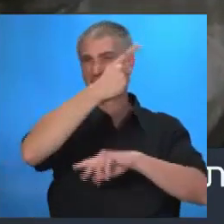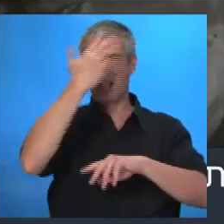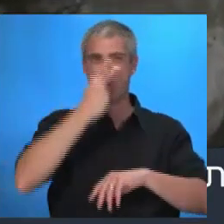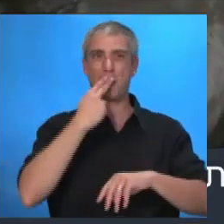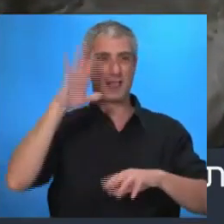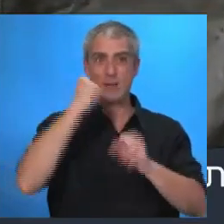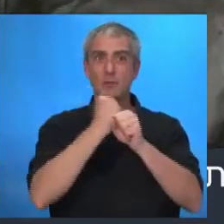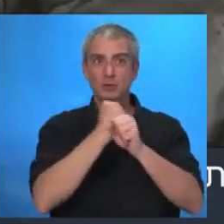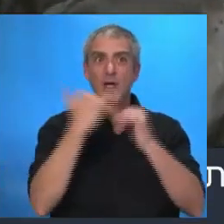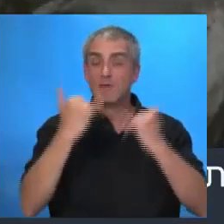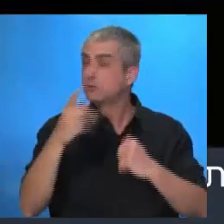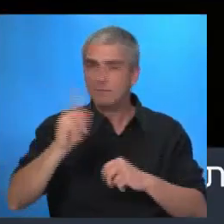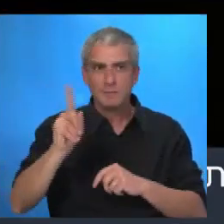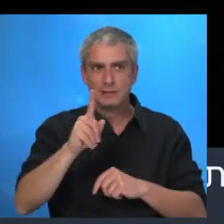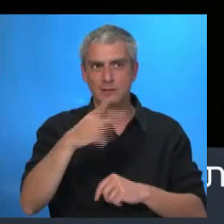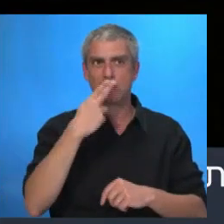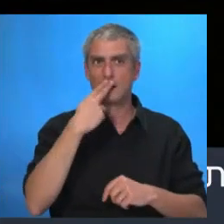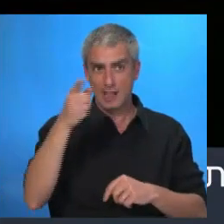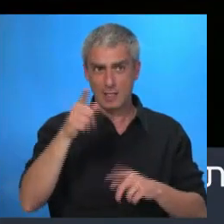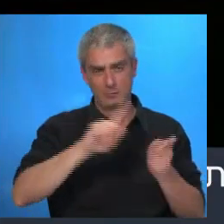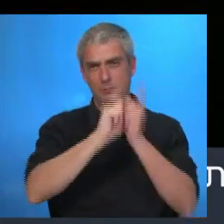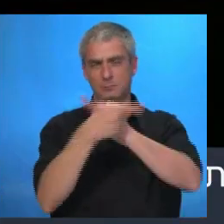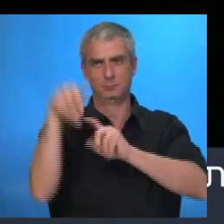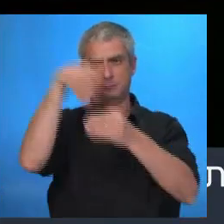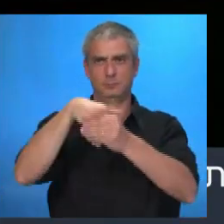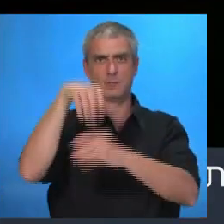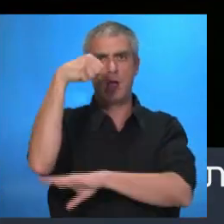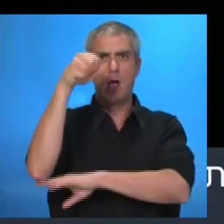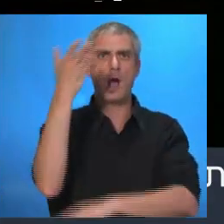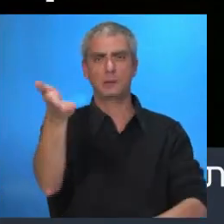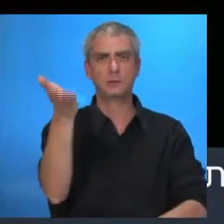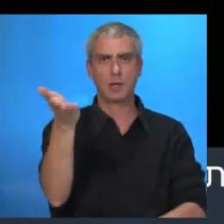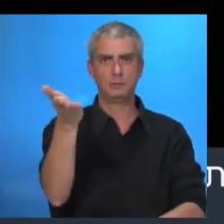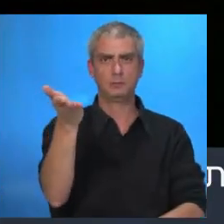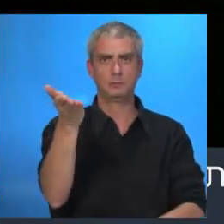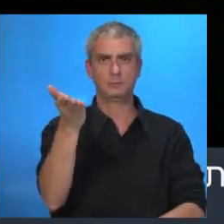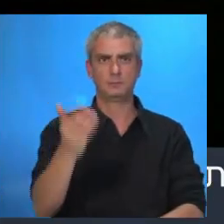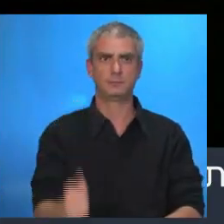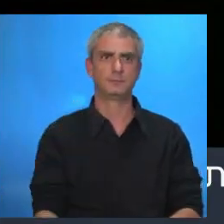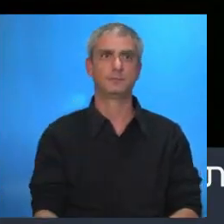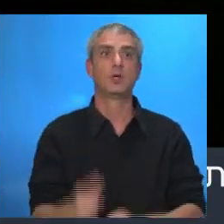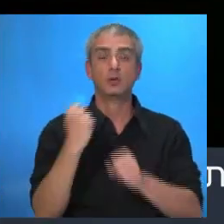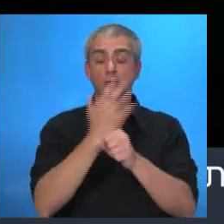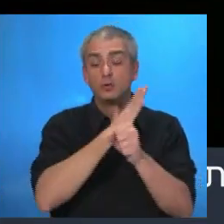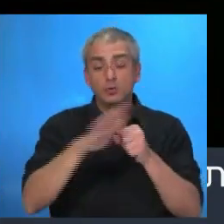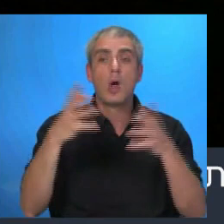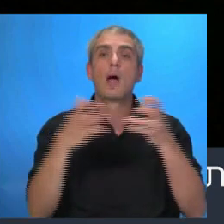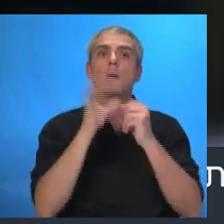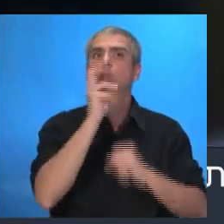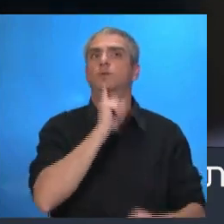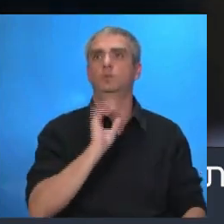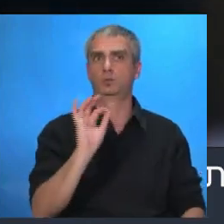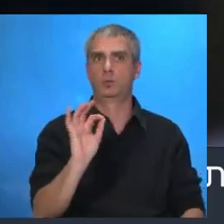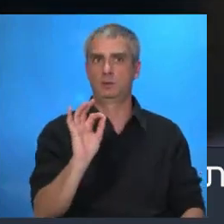والآن يتكرر الدكتاتور يتكرر الآن شخص هتلر في بشار الأسد الذي يقوم بحرق الشعب